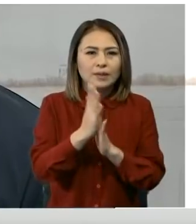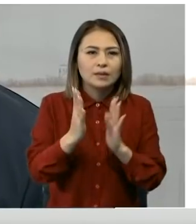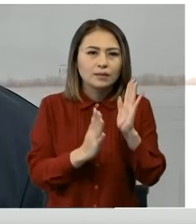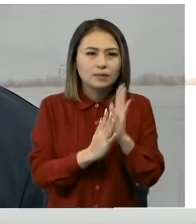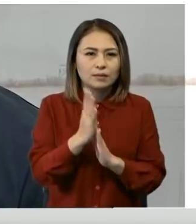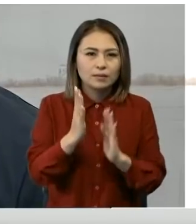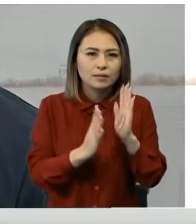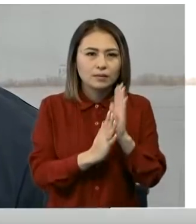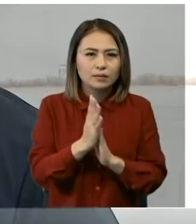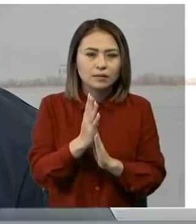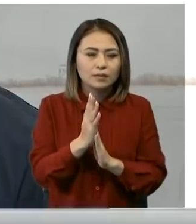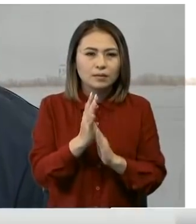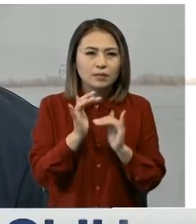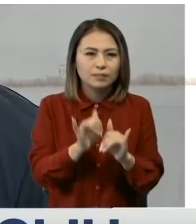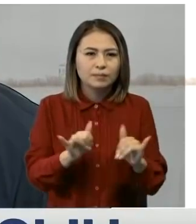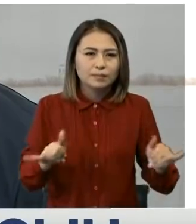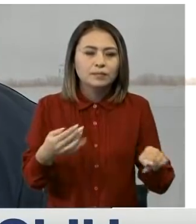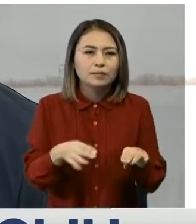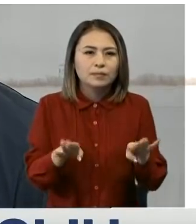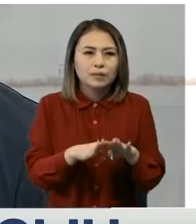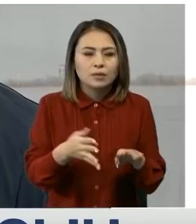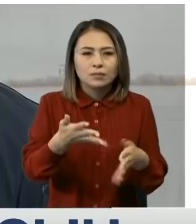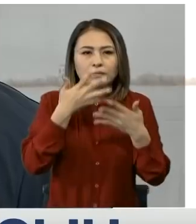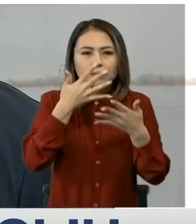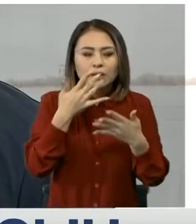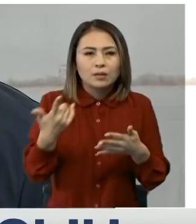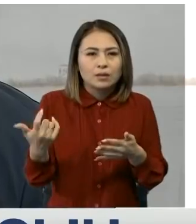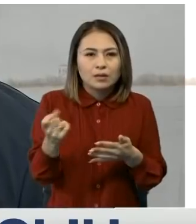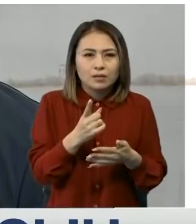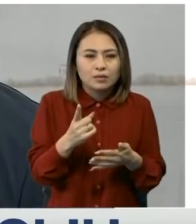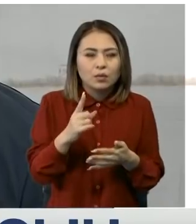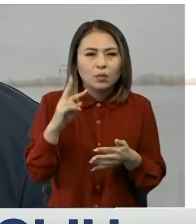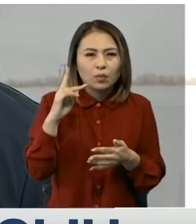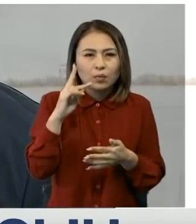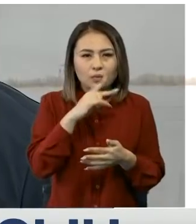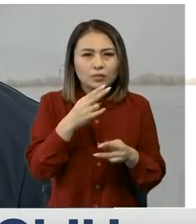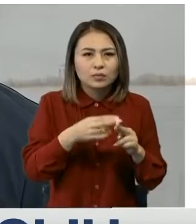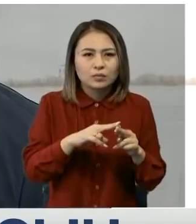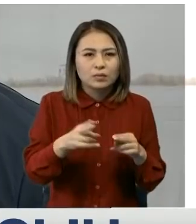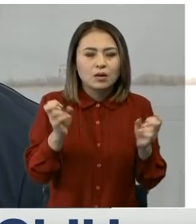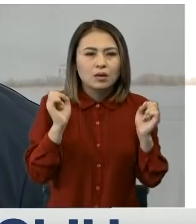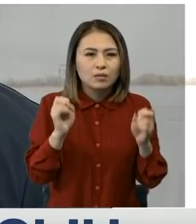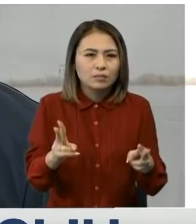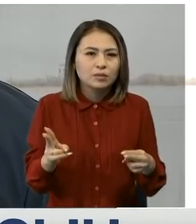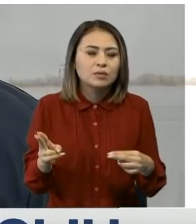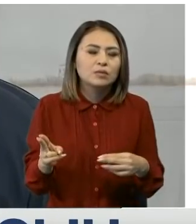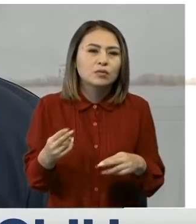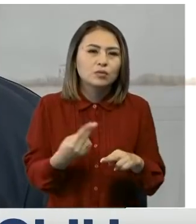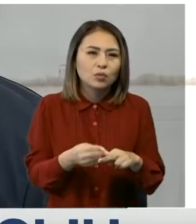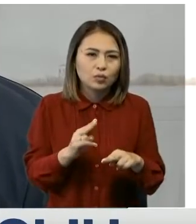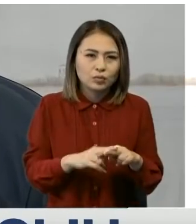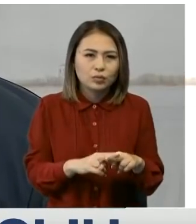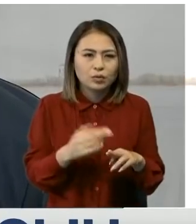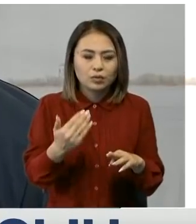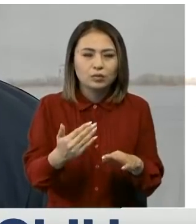бастайды. Период разложения. Сол кезде углекислый газ шығады. Углекислый газ шыққанда сол балыққа қауіп келтіреді. Сол үшін